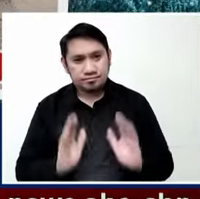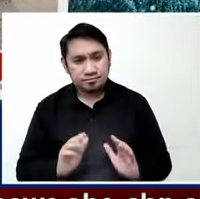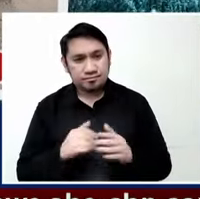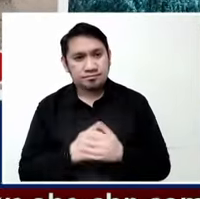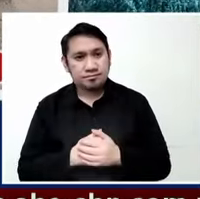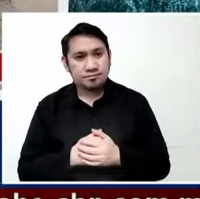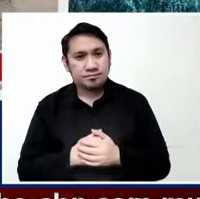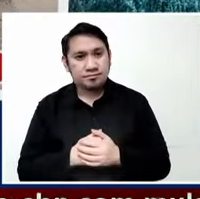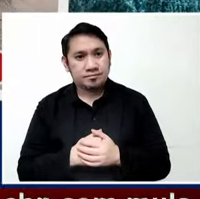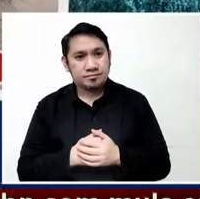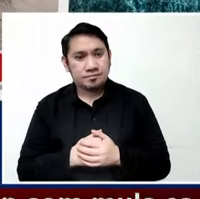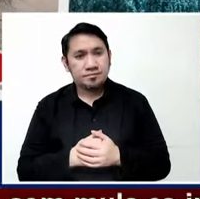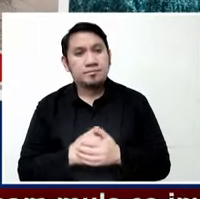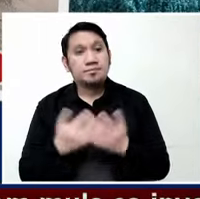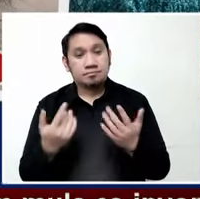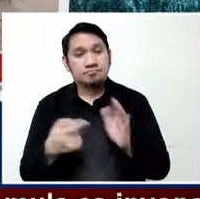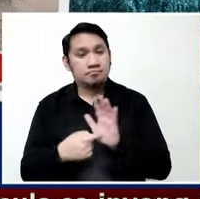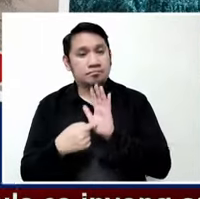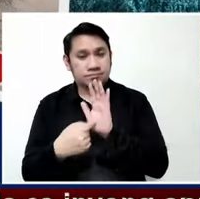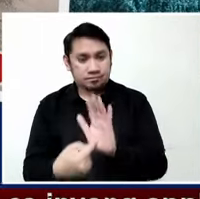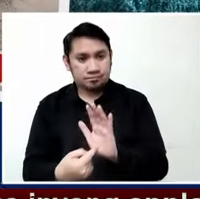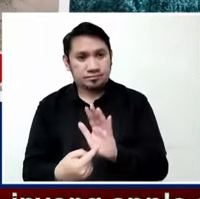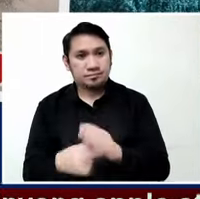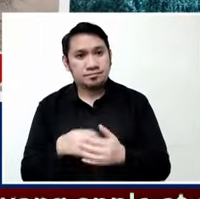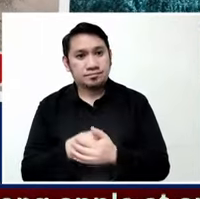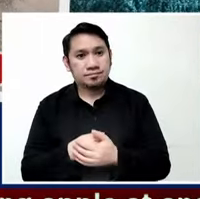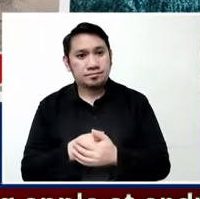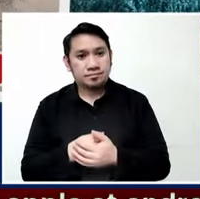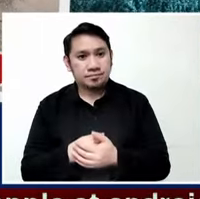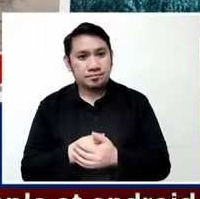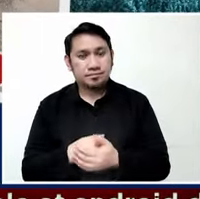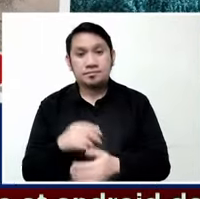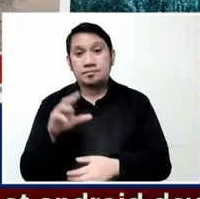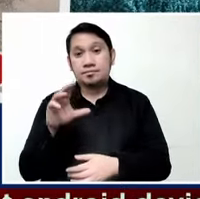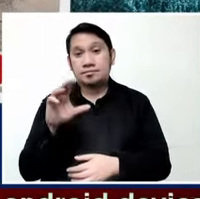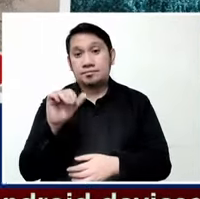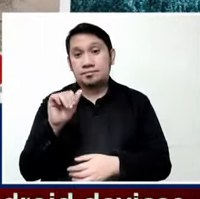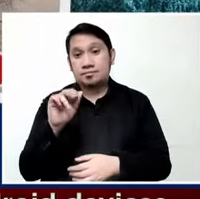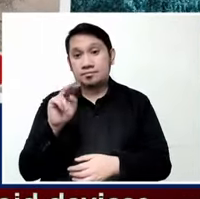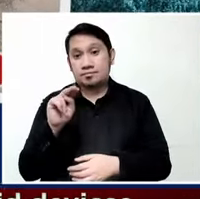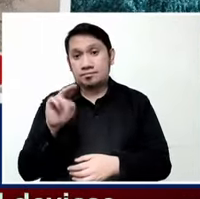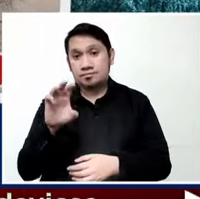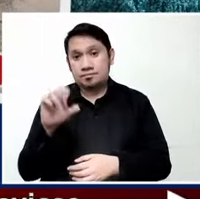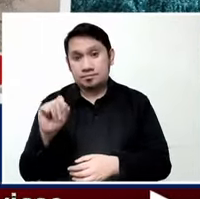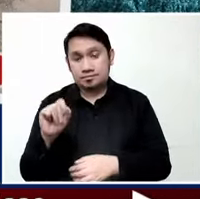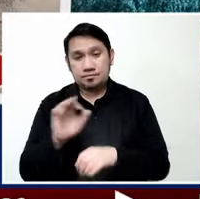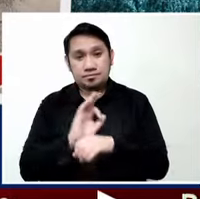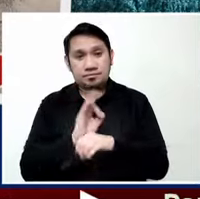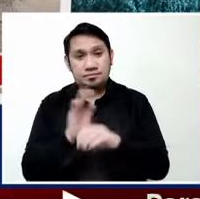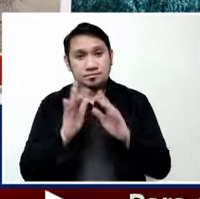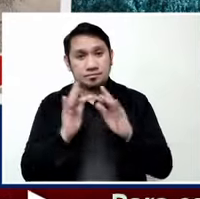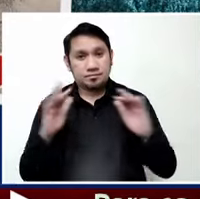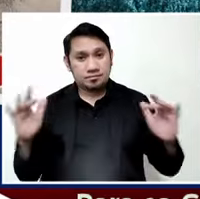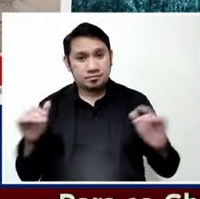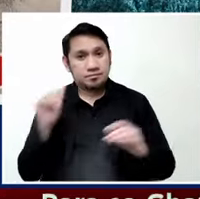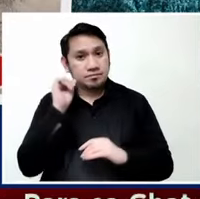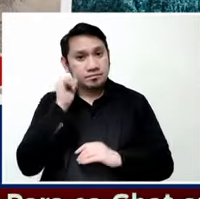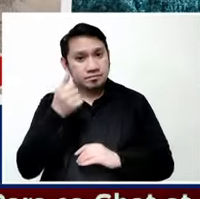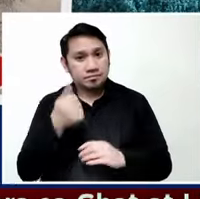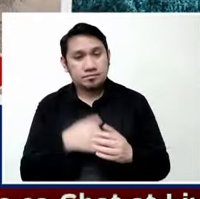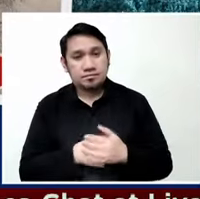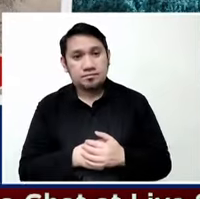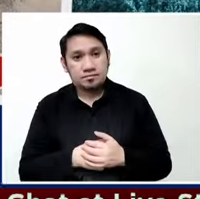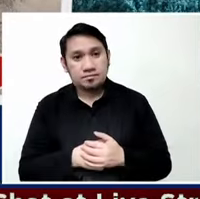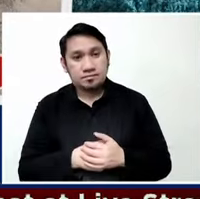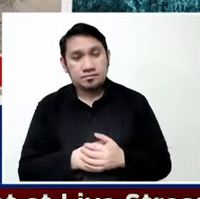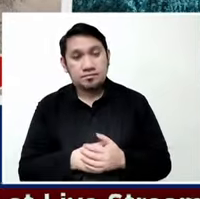Richard Somes ay ipalalabas sa Fantastic Pavilion Gala sa Cannes Film Festival bukas May 18. Isa ito